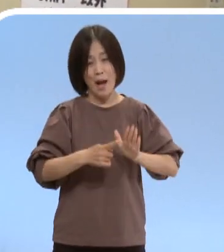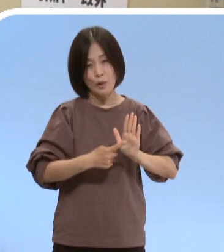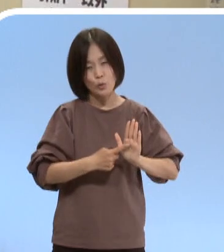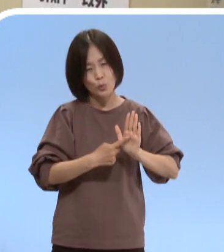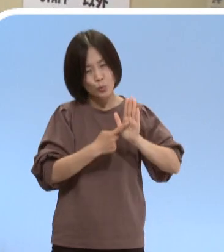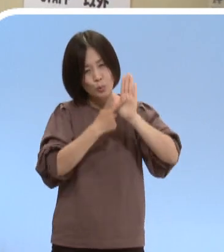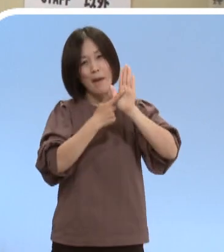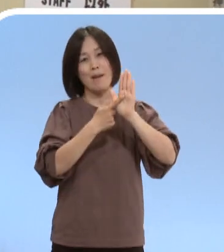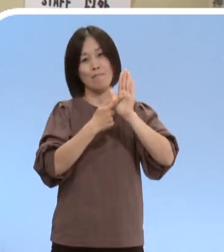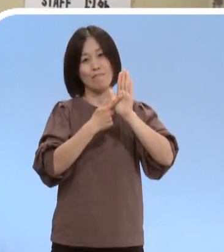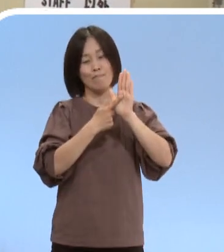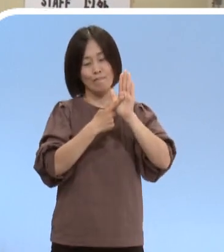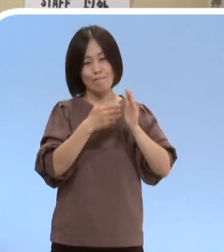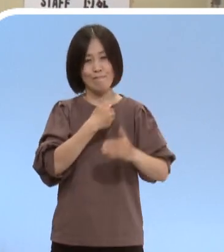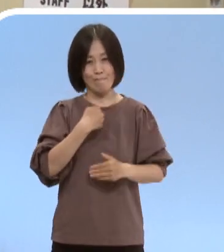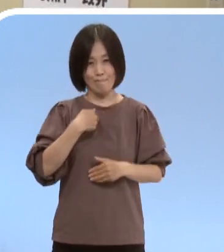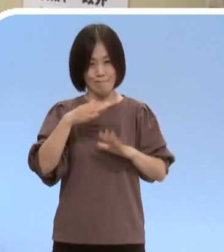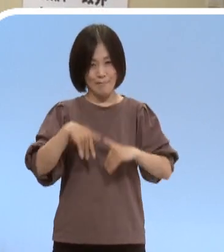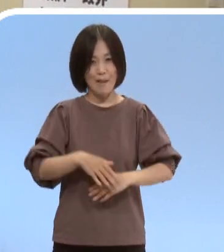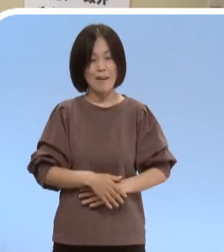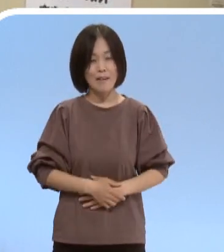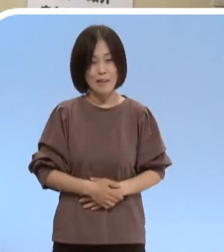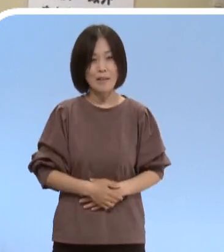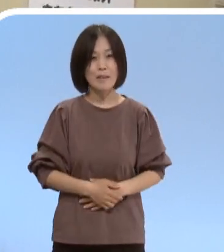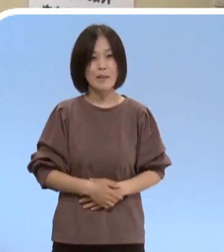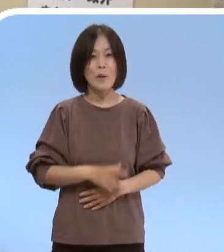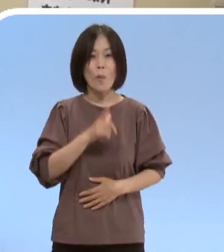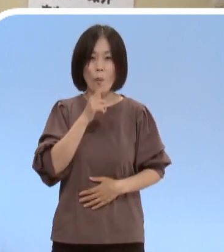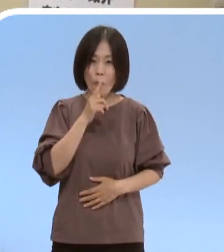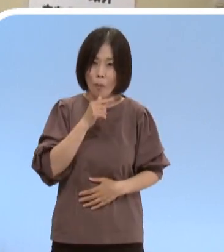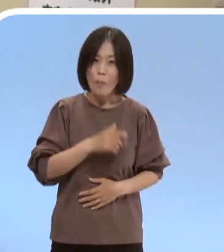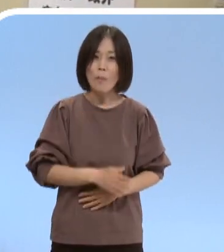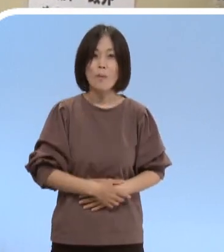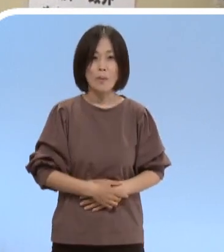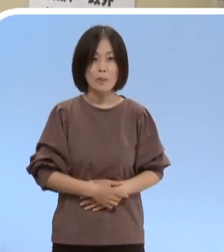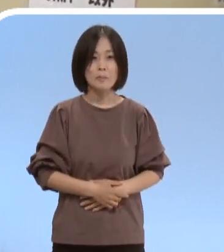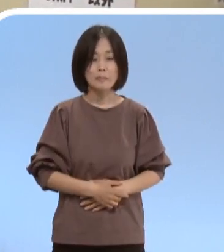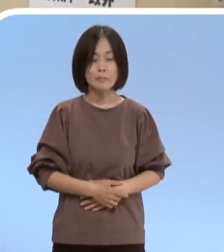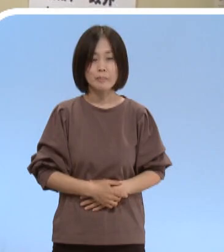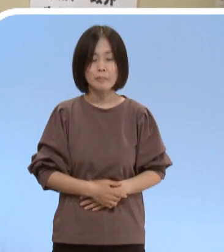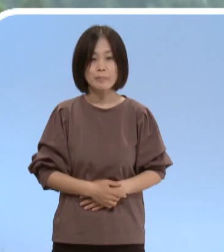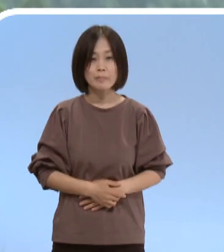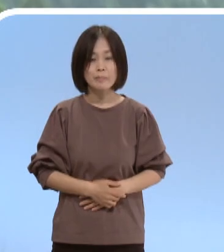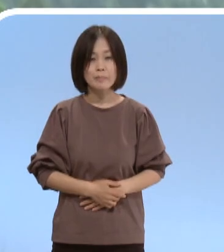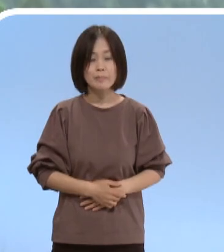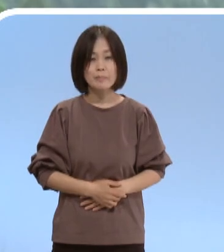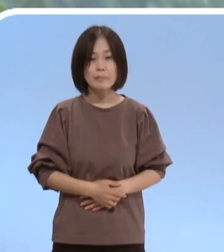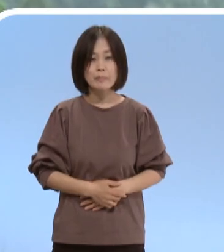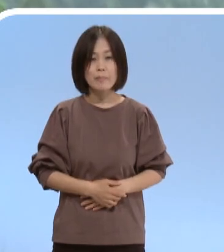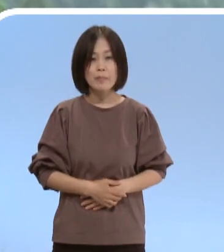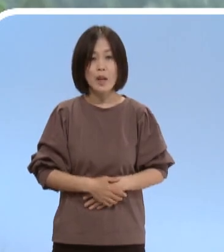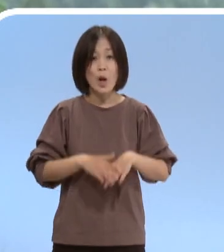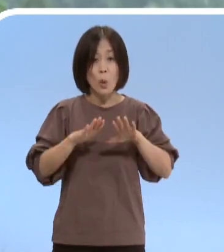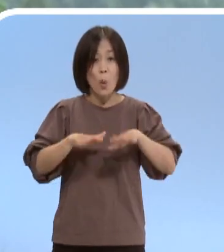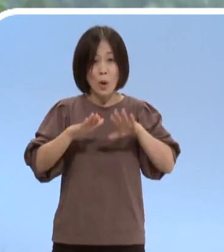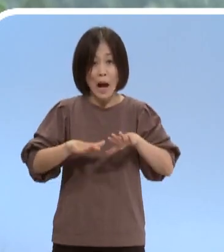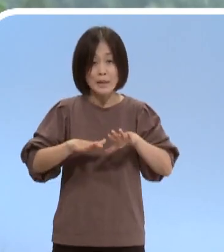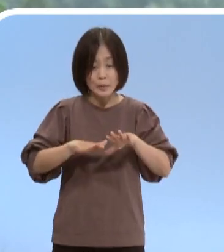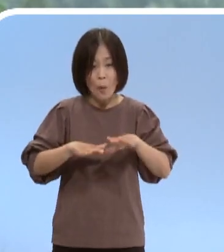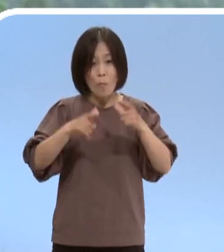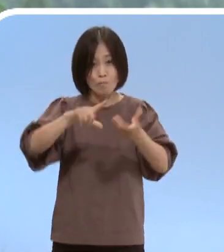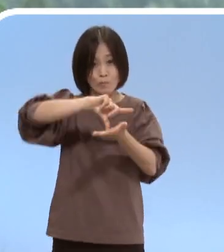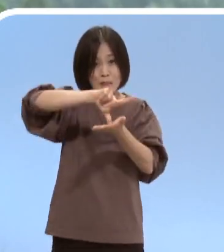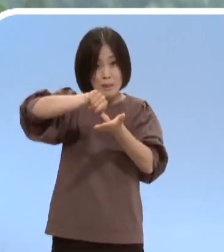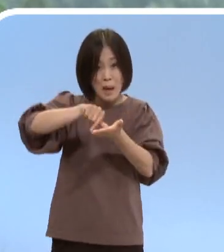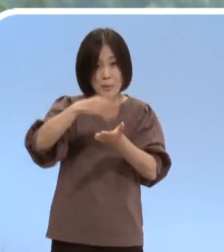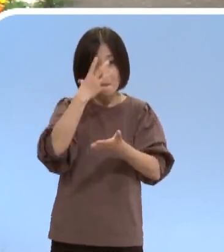のは今なった、こういうふうに有名になったっていうことですね。はい。 今回フィーパビスポット